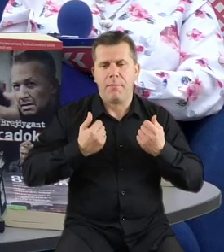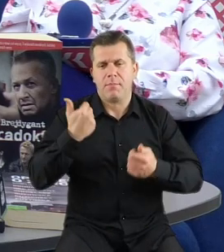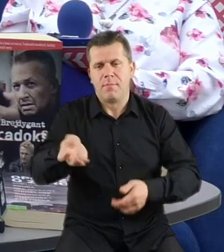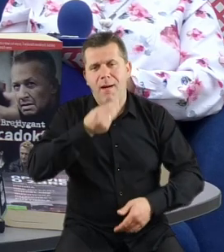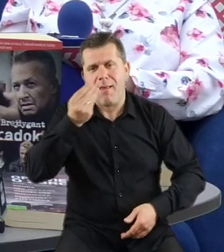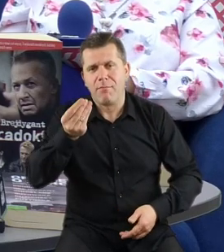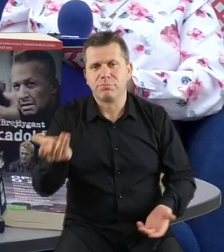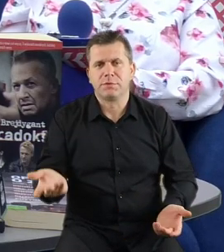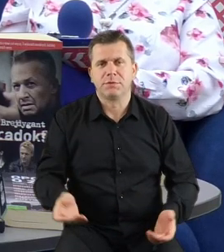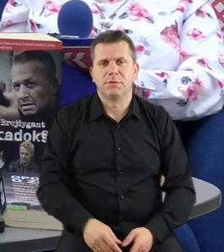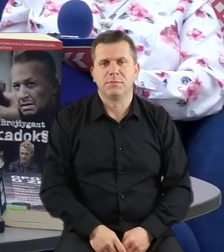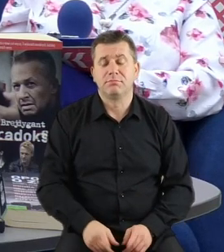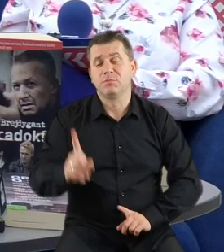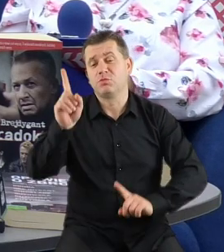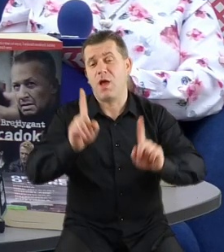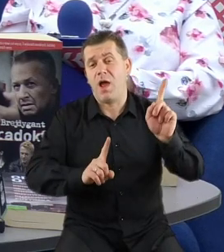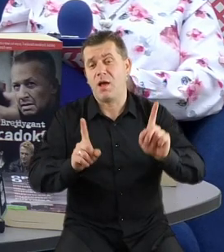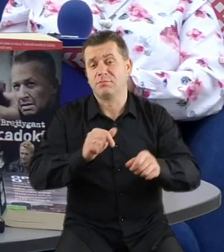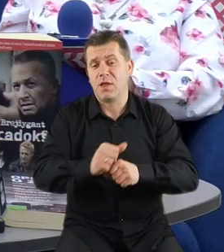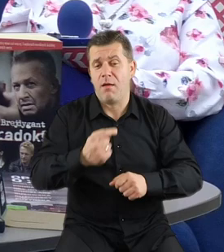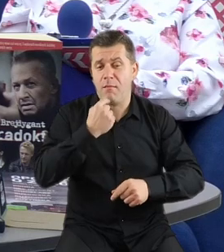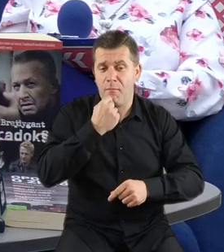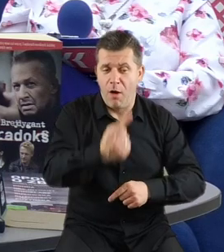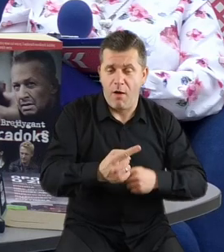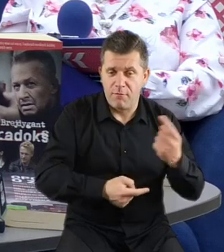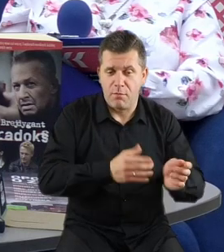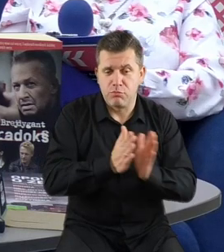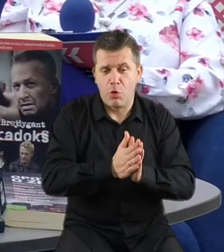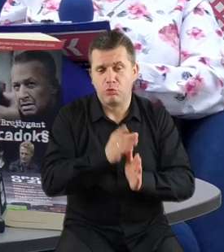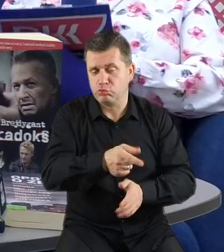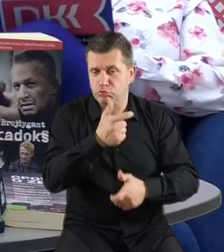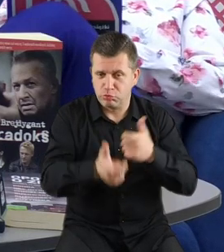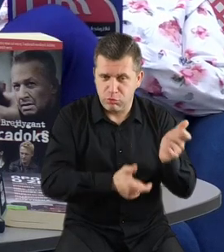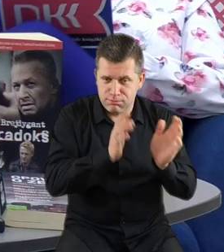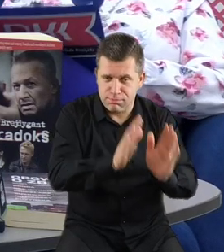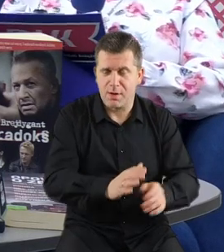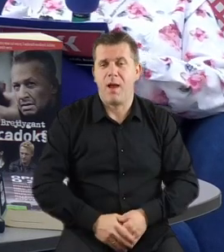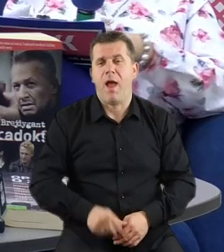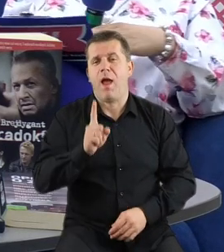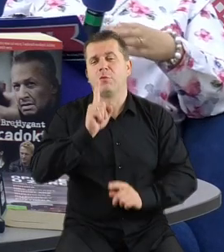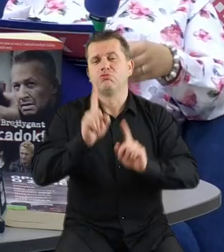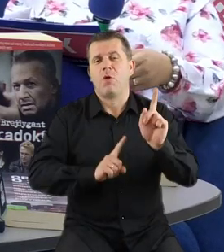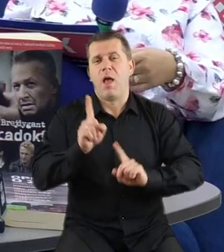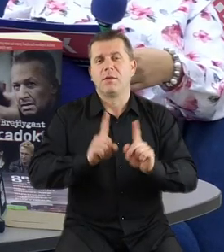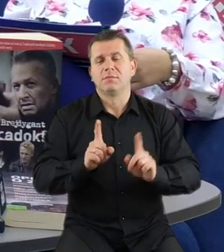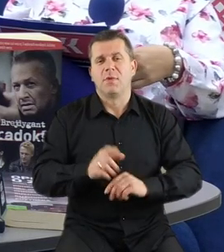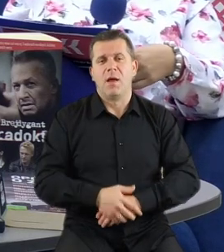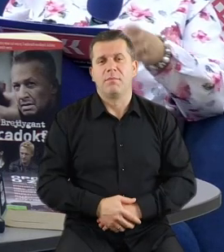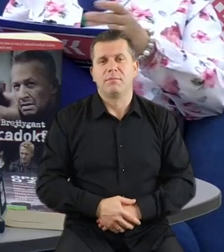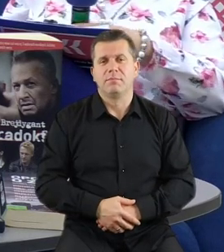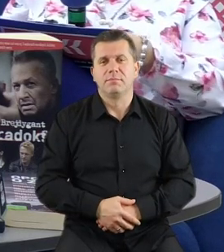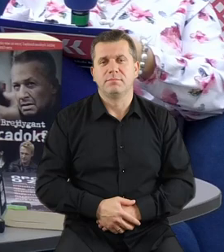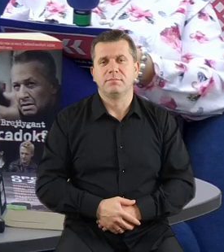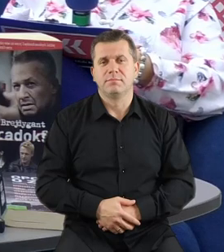polepszyć. Czasem jest powieść i proszę zrób. Czasem jest